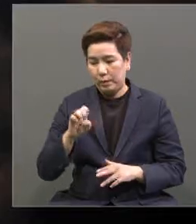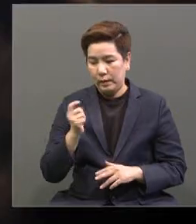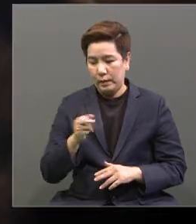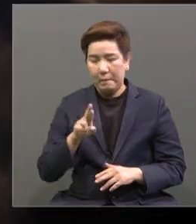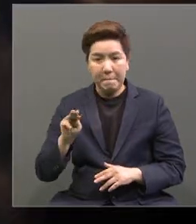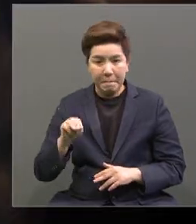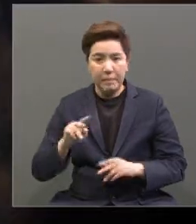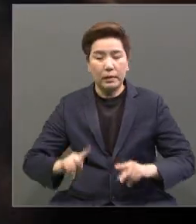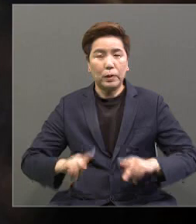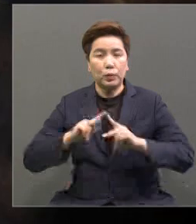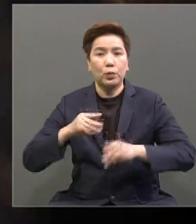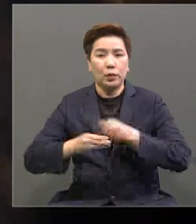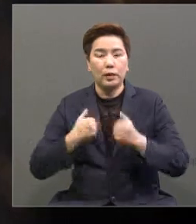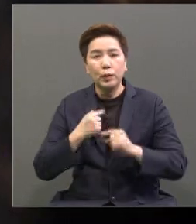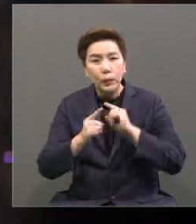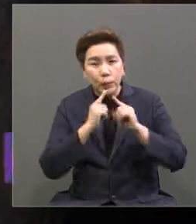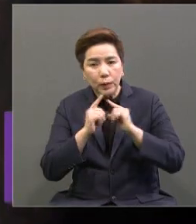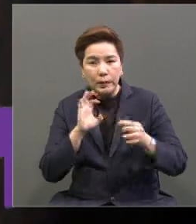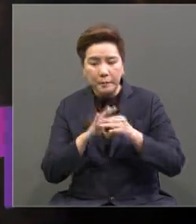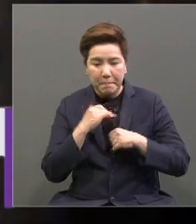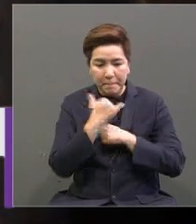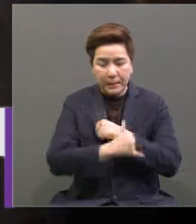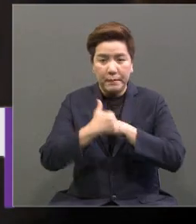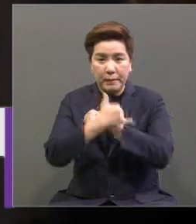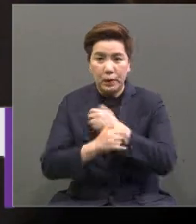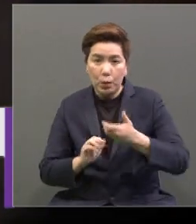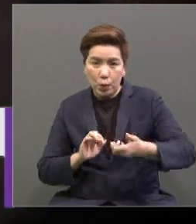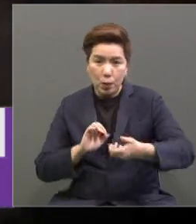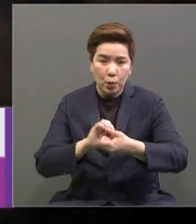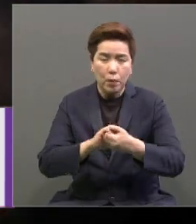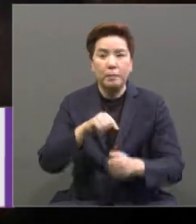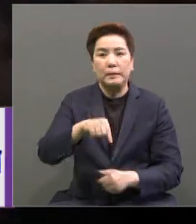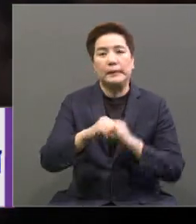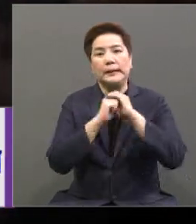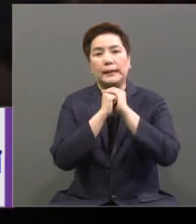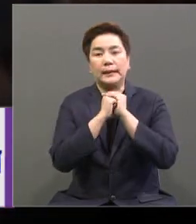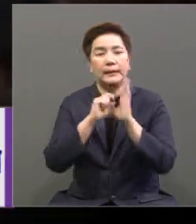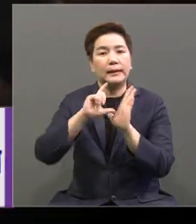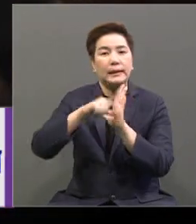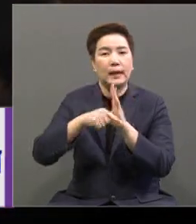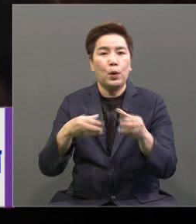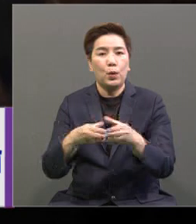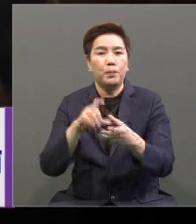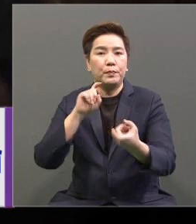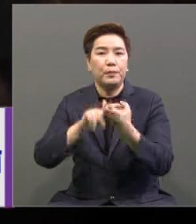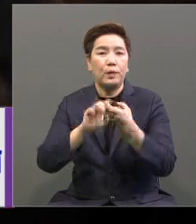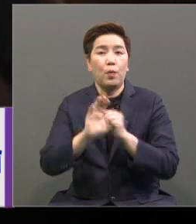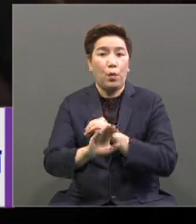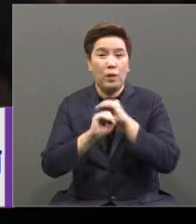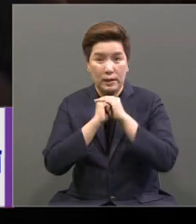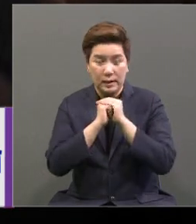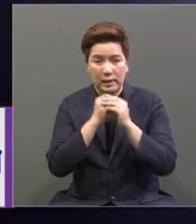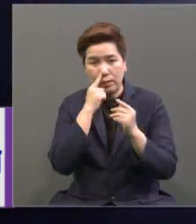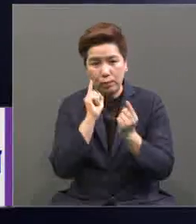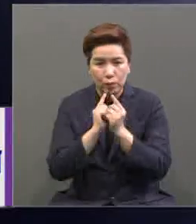พาณิชย์เปิดเผยภายหลังการหารือทวิภาคีร่วมกับนายอี้เลี่ยนหงส์เลขาธิการพรรคคอมมิวนิสต์จีนประจำมณฑล